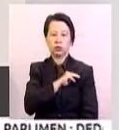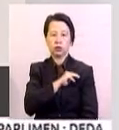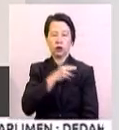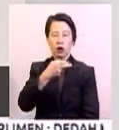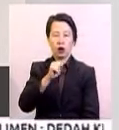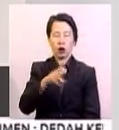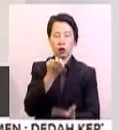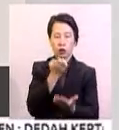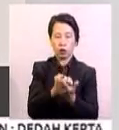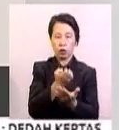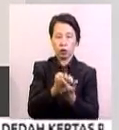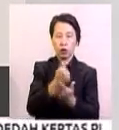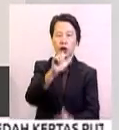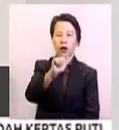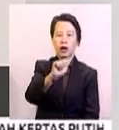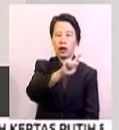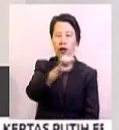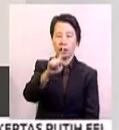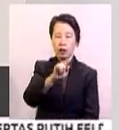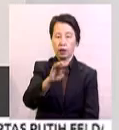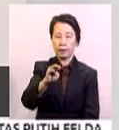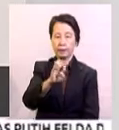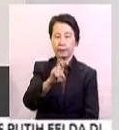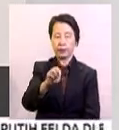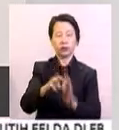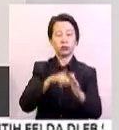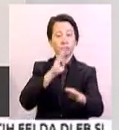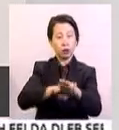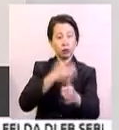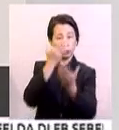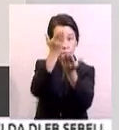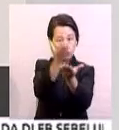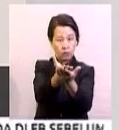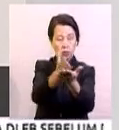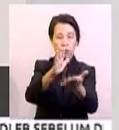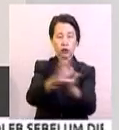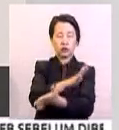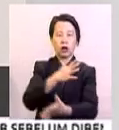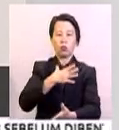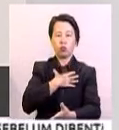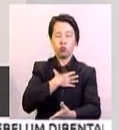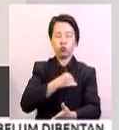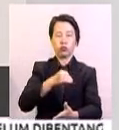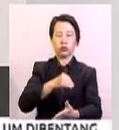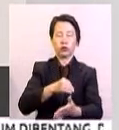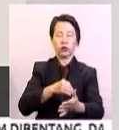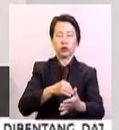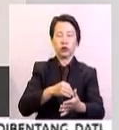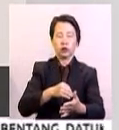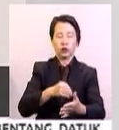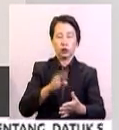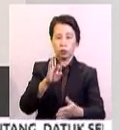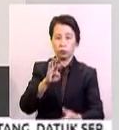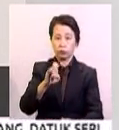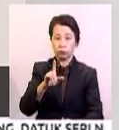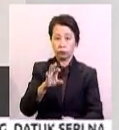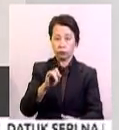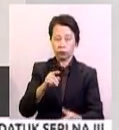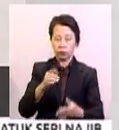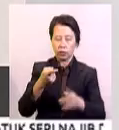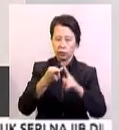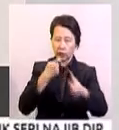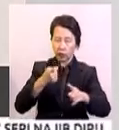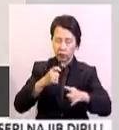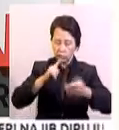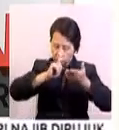Ekonomi Datuk Seri Muhammad Azbin Ali ketika membentangkan kertas putih feodal di Parlimen hasil siasatan audit